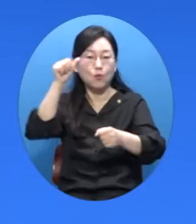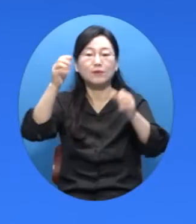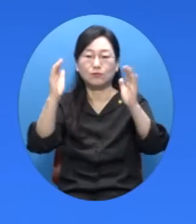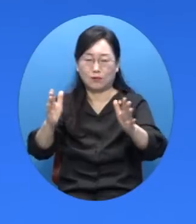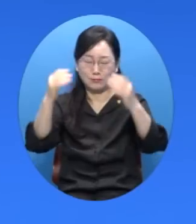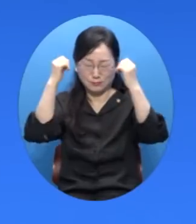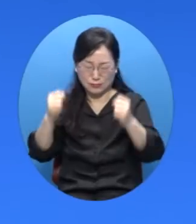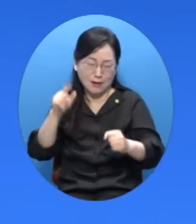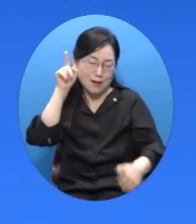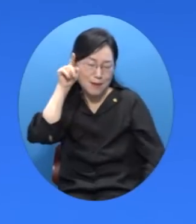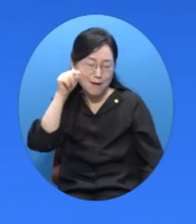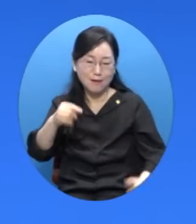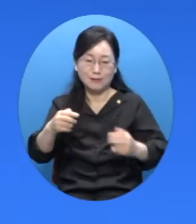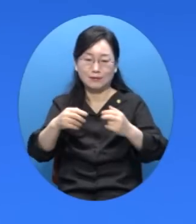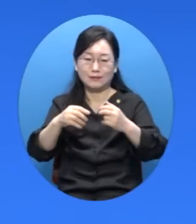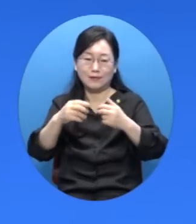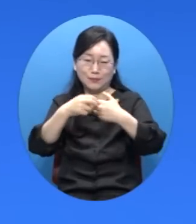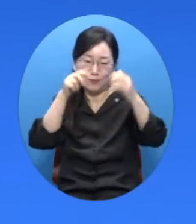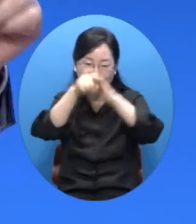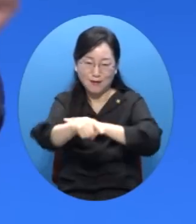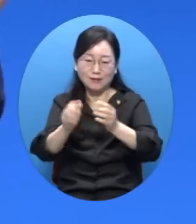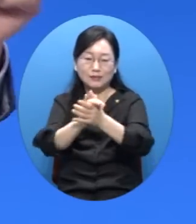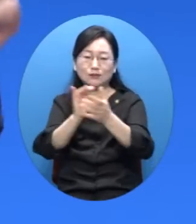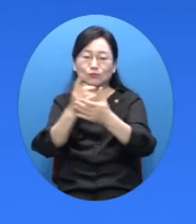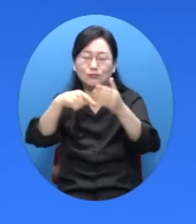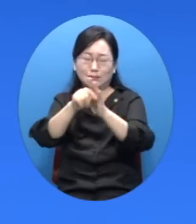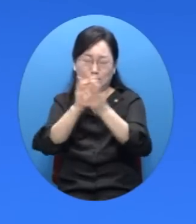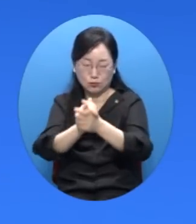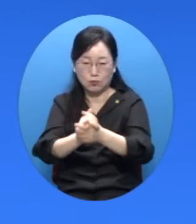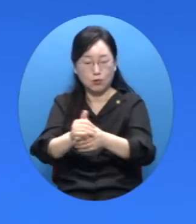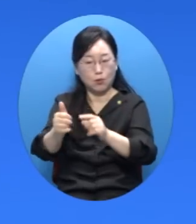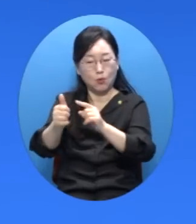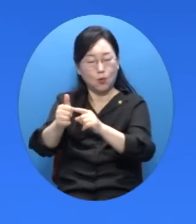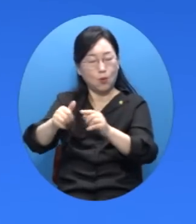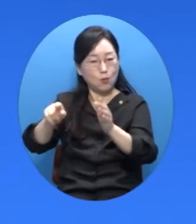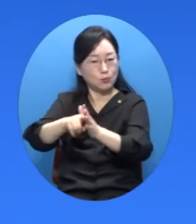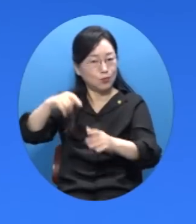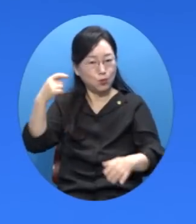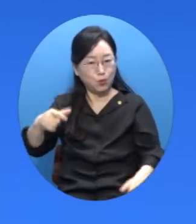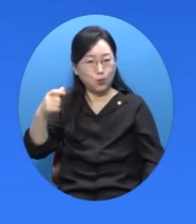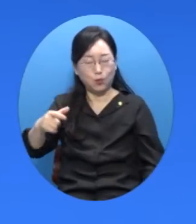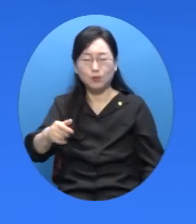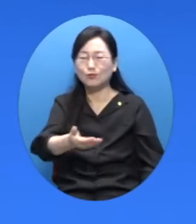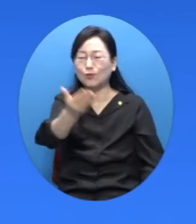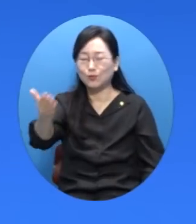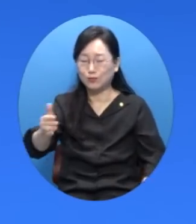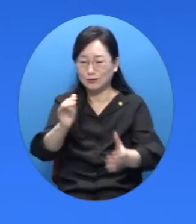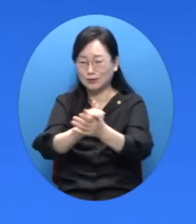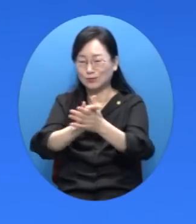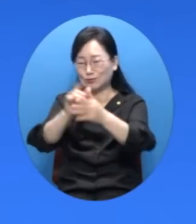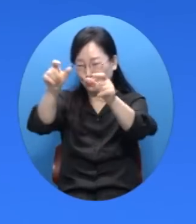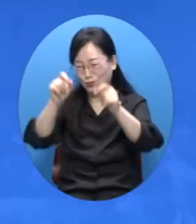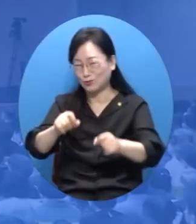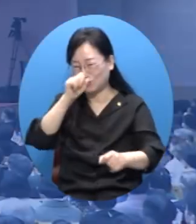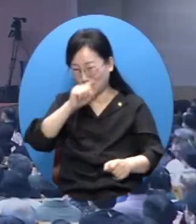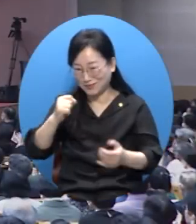머물면서 매일 같이 가서 기도해줬어요. 참 훌륭한 믿음의 친구를 뒀습니다. 여러분 친구를 두려면 그런 친구를 둬야 돼요.